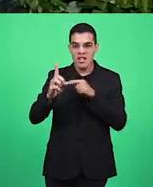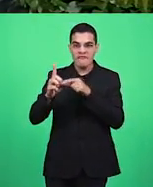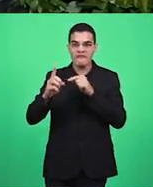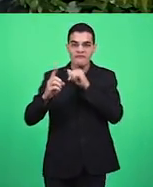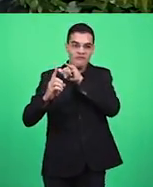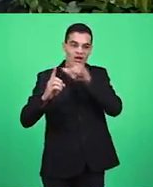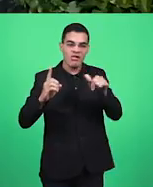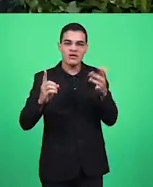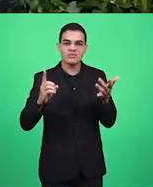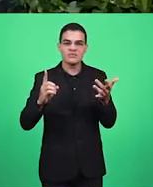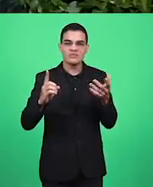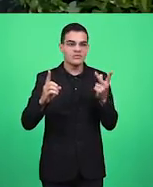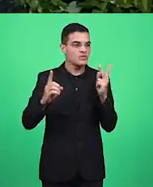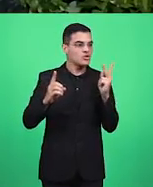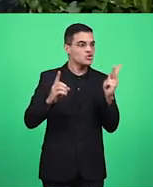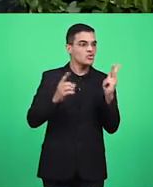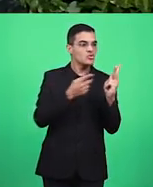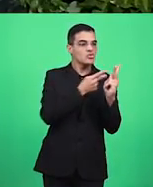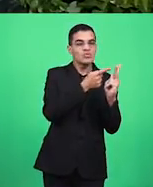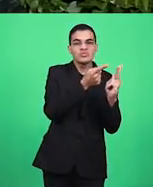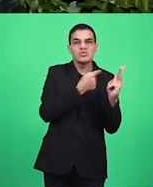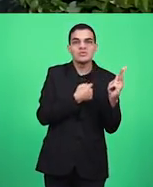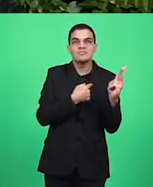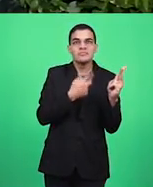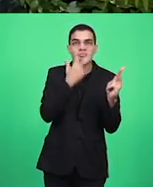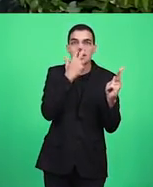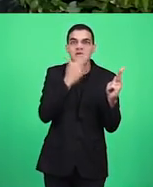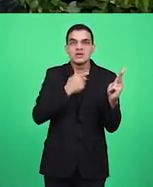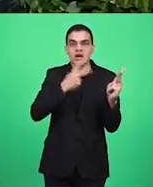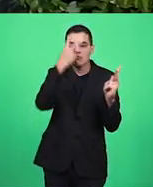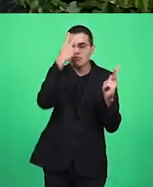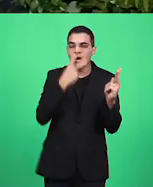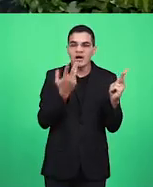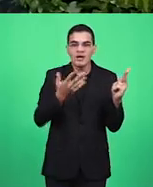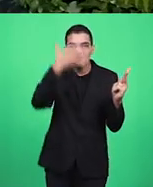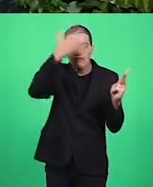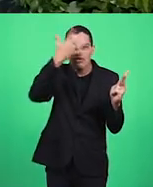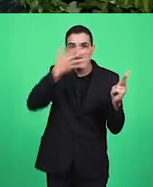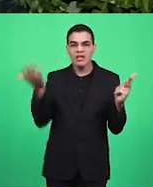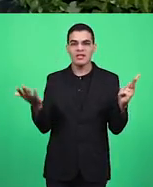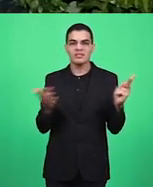дороге, и когда изъяснял нам Писание. Неужели мы настолько слепые,